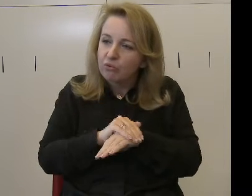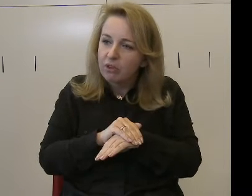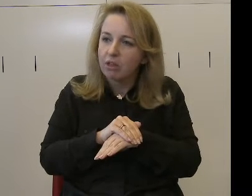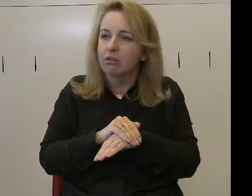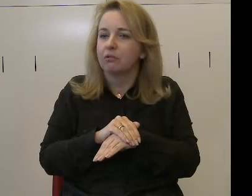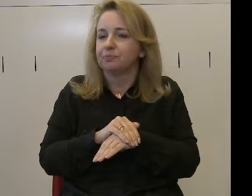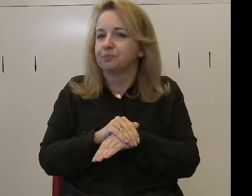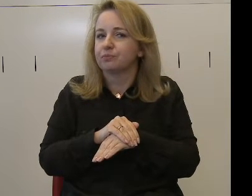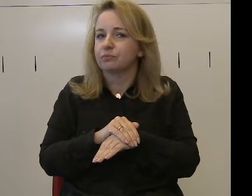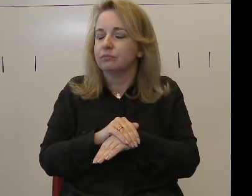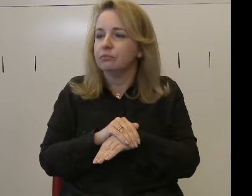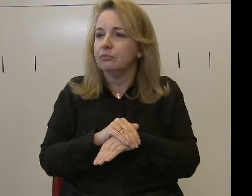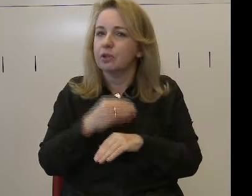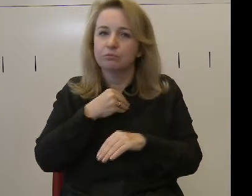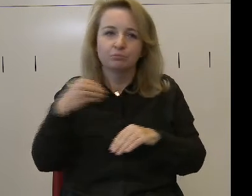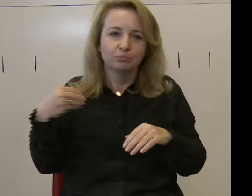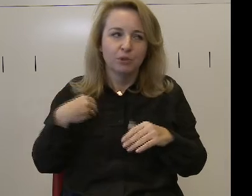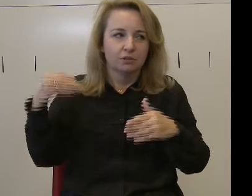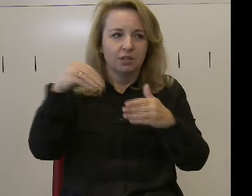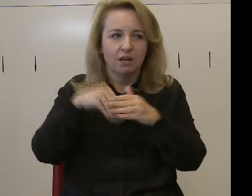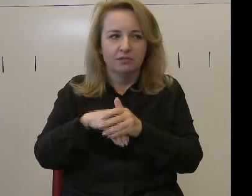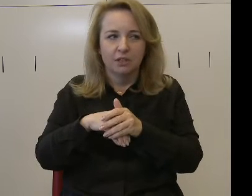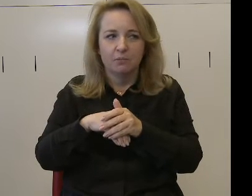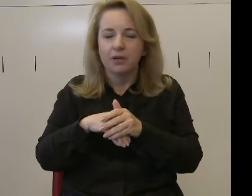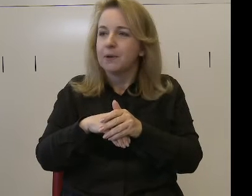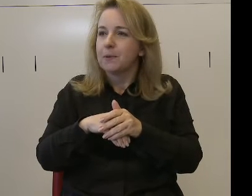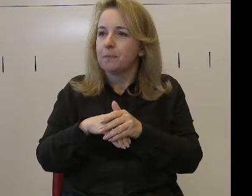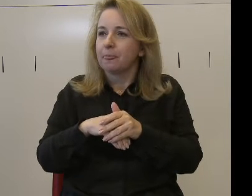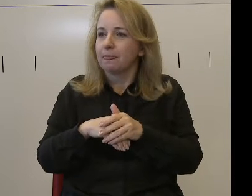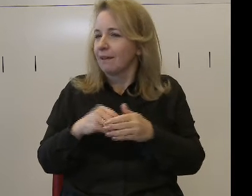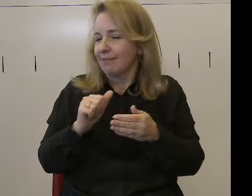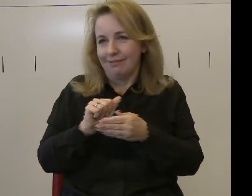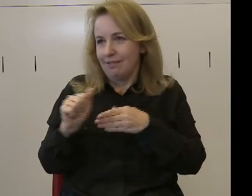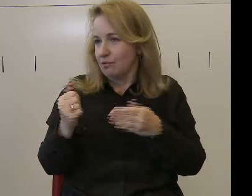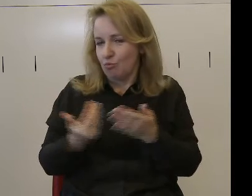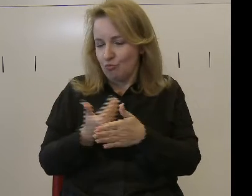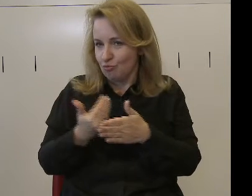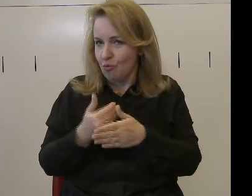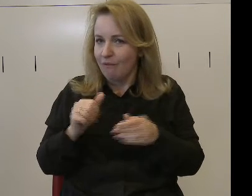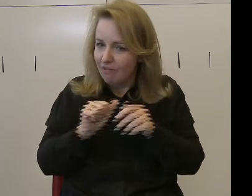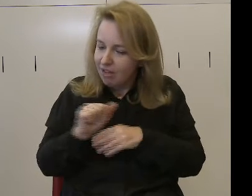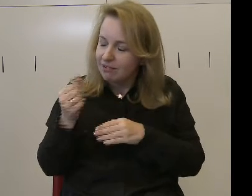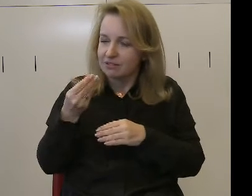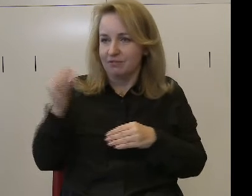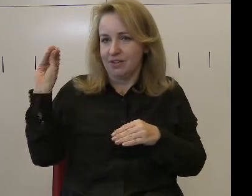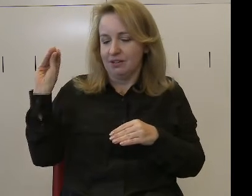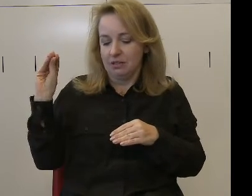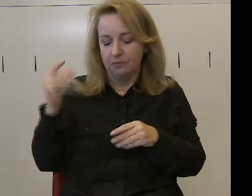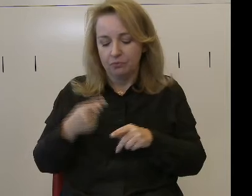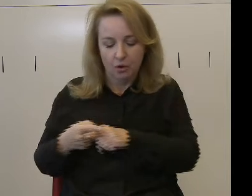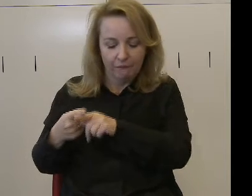Coś, co już w Polsce przestaje być absolutnym nowum, co spotykamy coraz częściej.